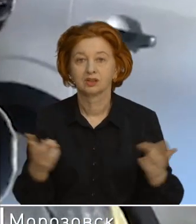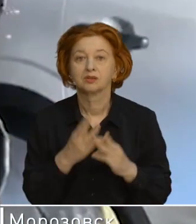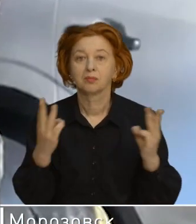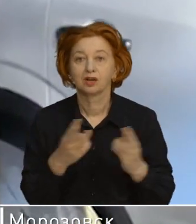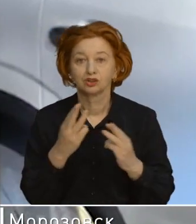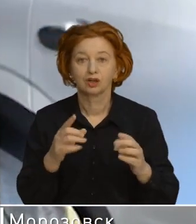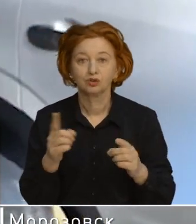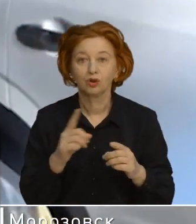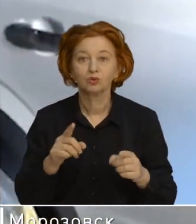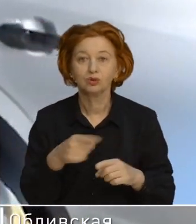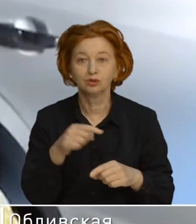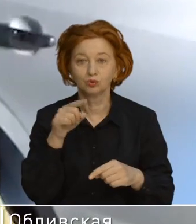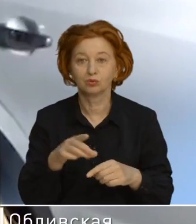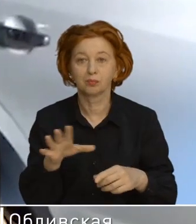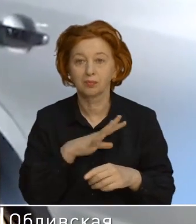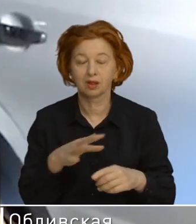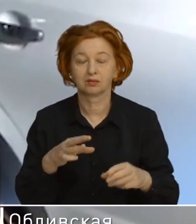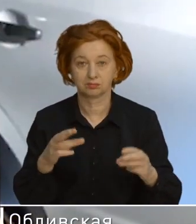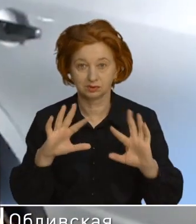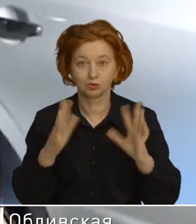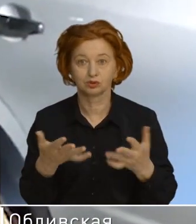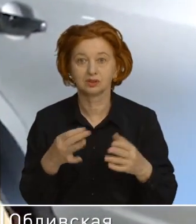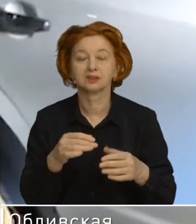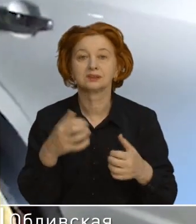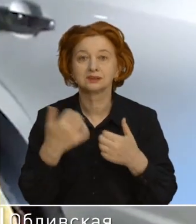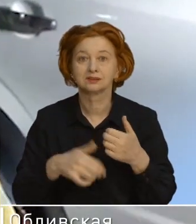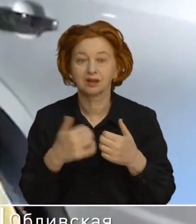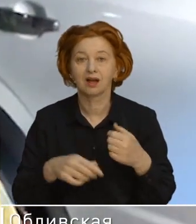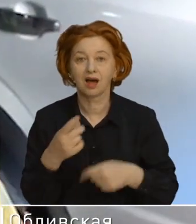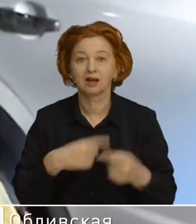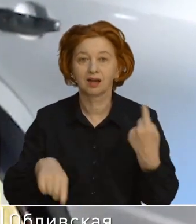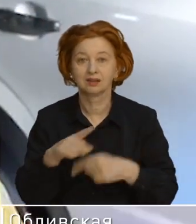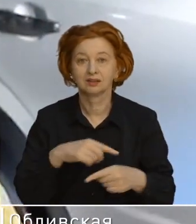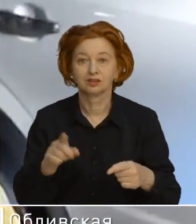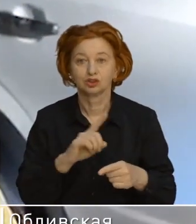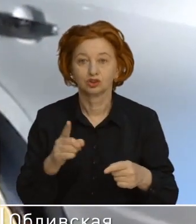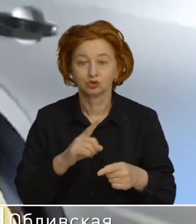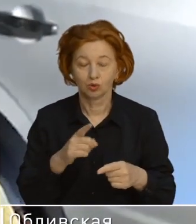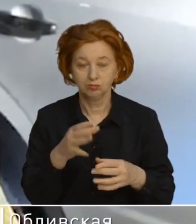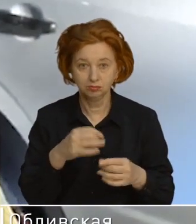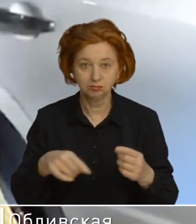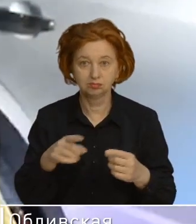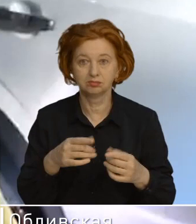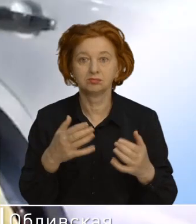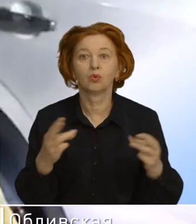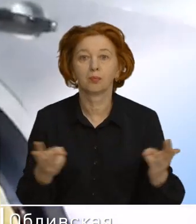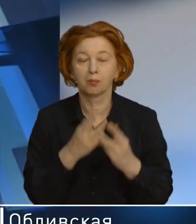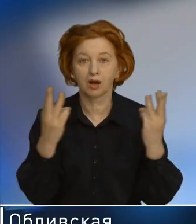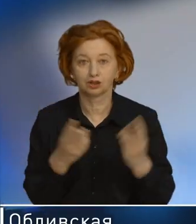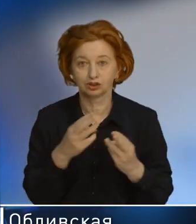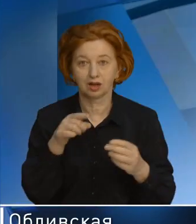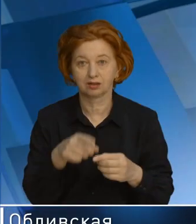21:38. По прибытии дополнительных сил площадь продолжала развиваться. Ранг пожара был увеличен до ранга пожара номер